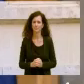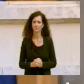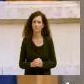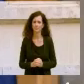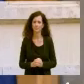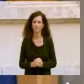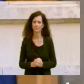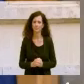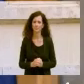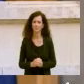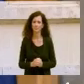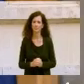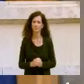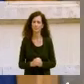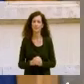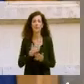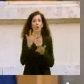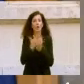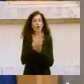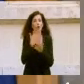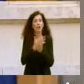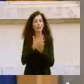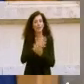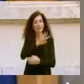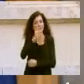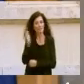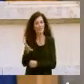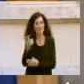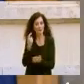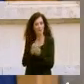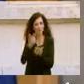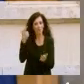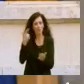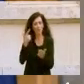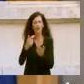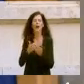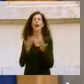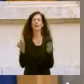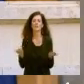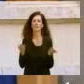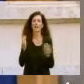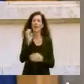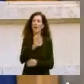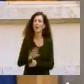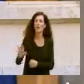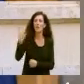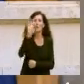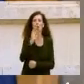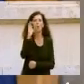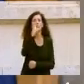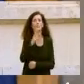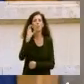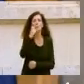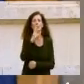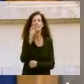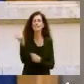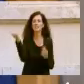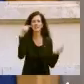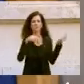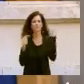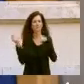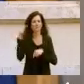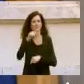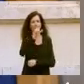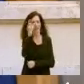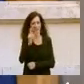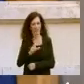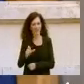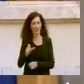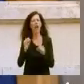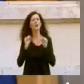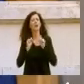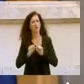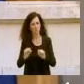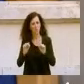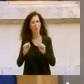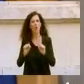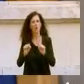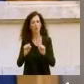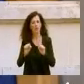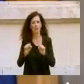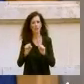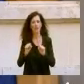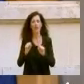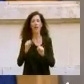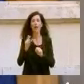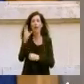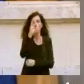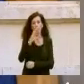l'altra notizia importante è che oggi anche i turisti europei possono viaggiare verso l'italia possono visitare